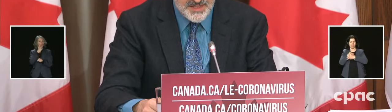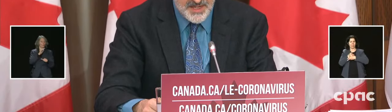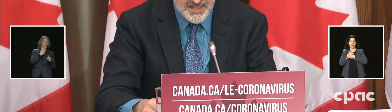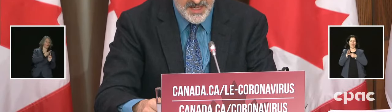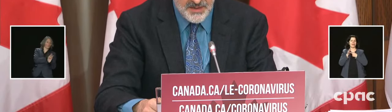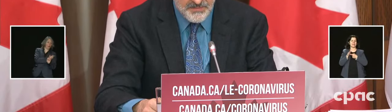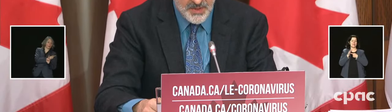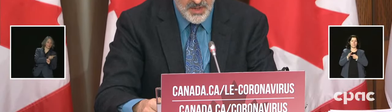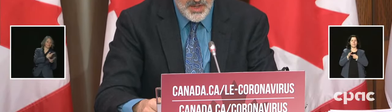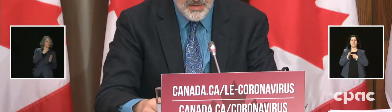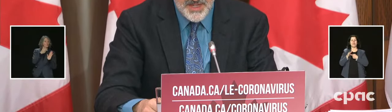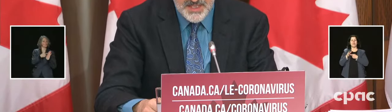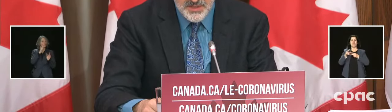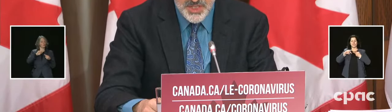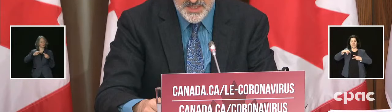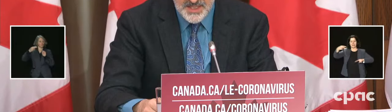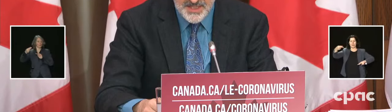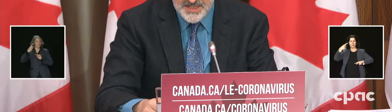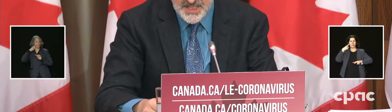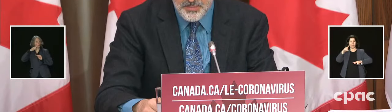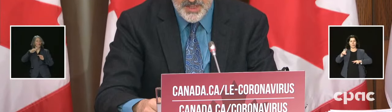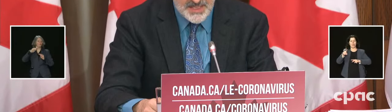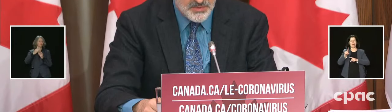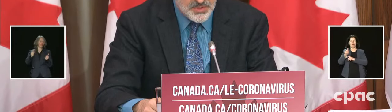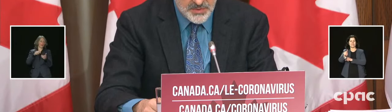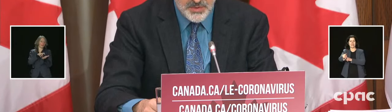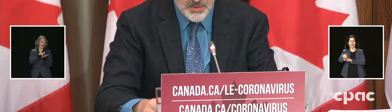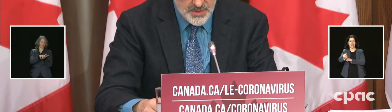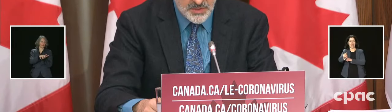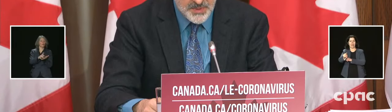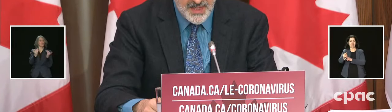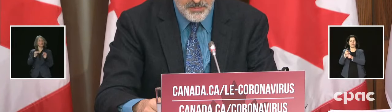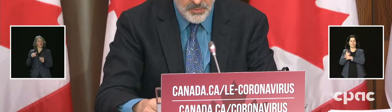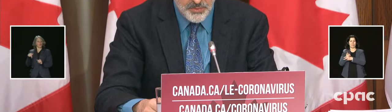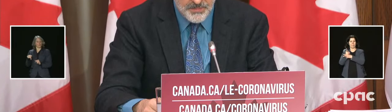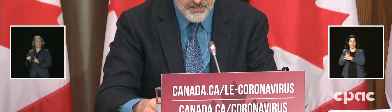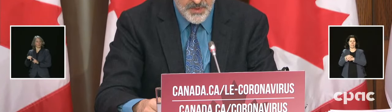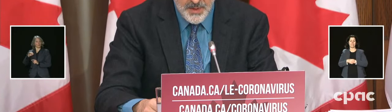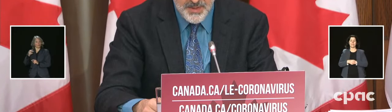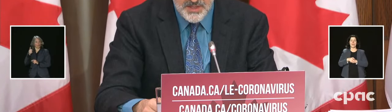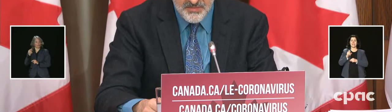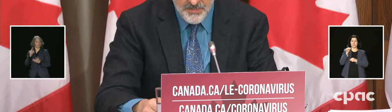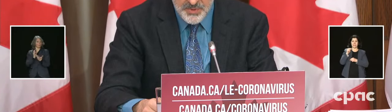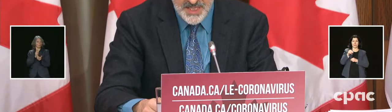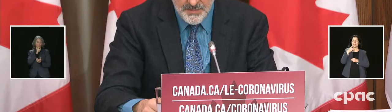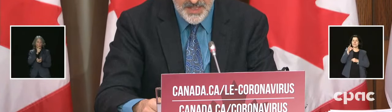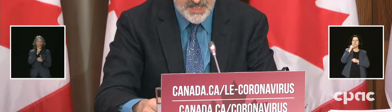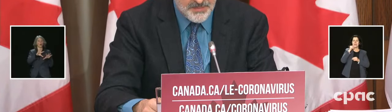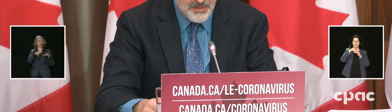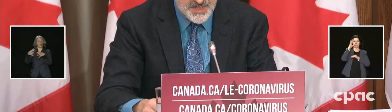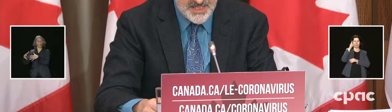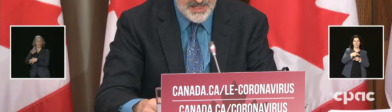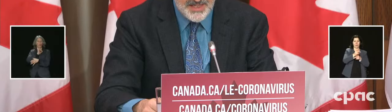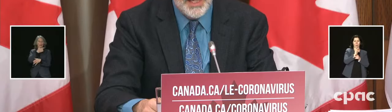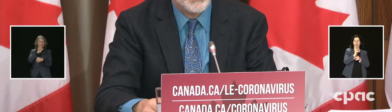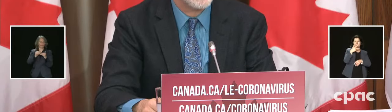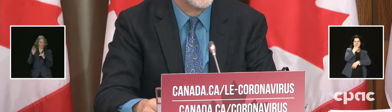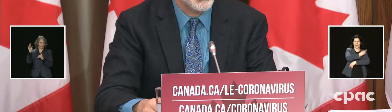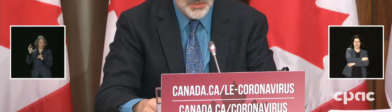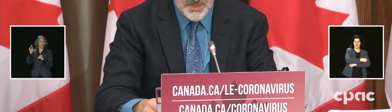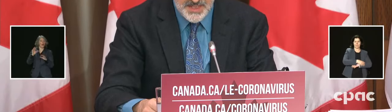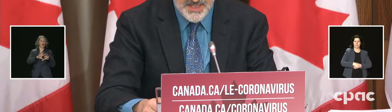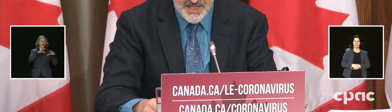traiter le cancer. Le vaccin de Janssen est indiqué pour les adultes de 18 ans et plus. Près de 20 des participants aux essais cliniques